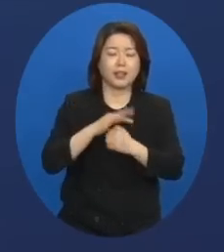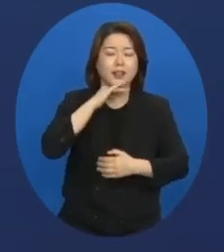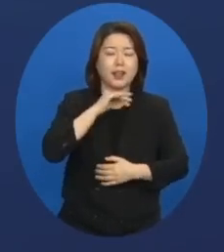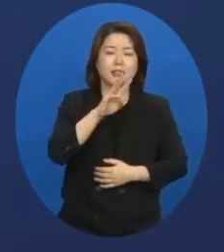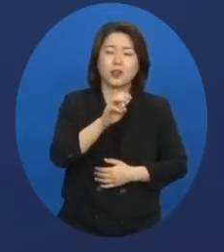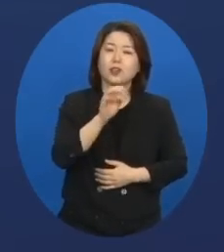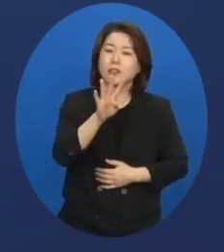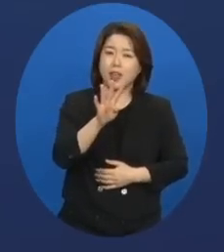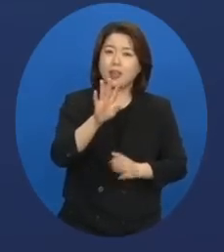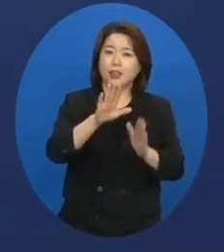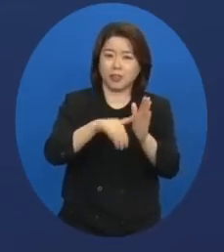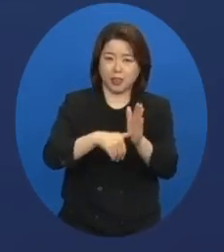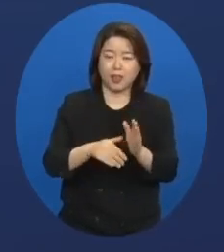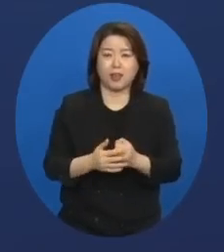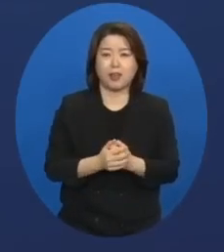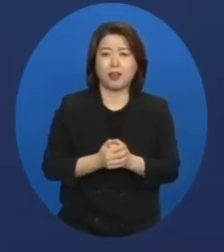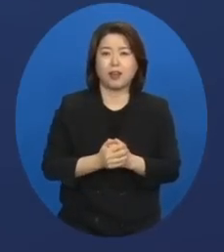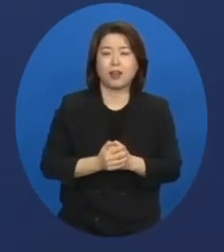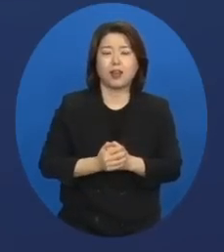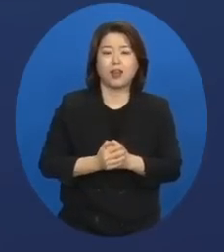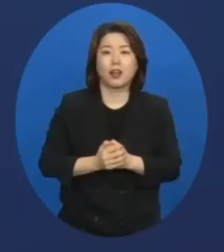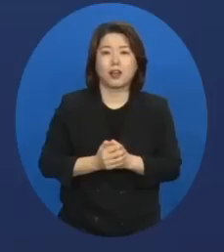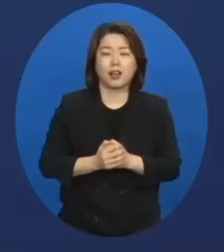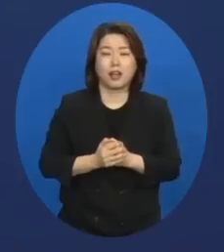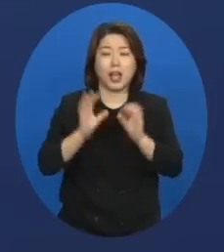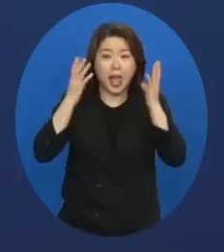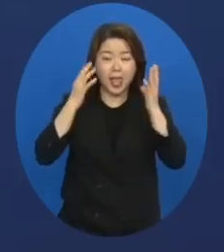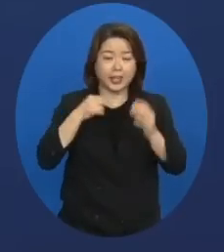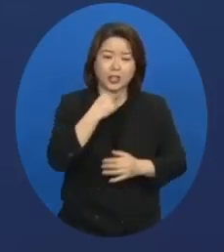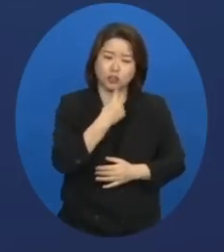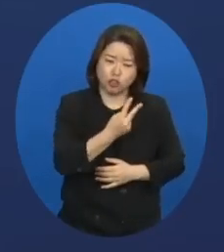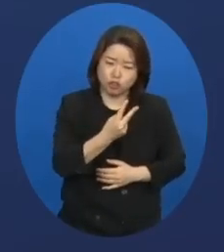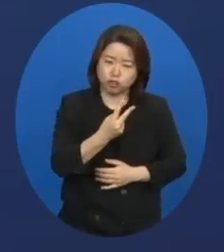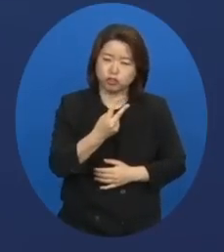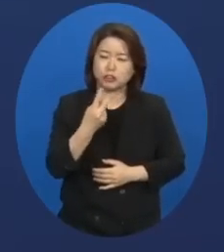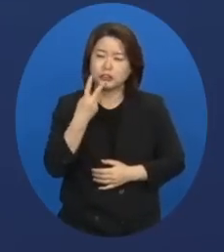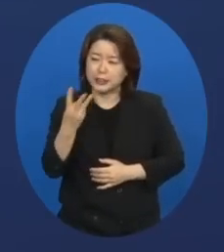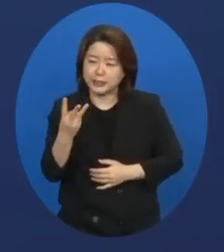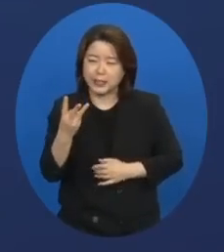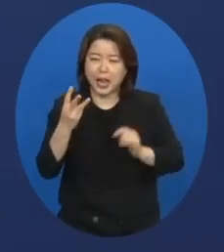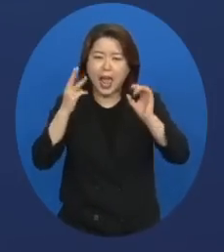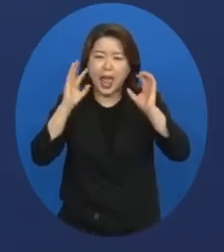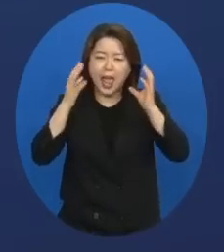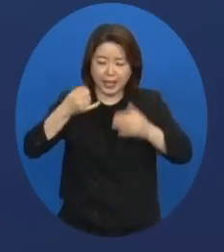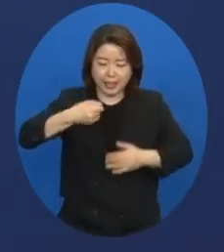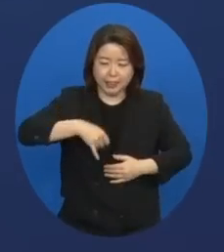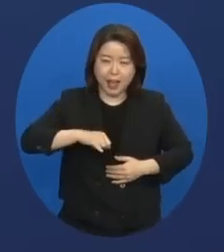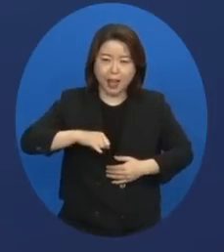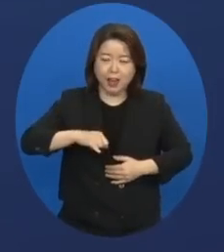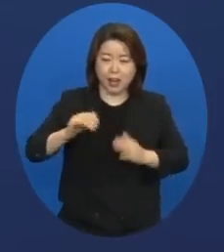때 두 살, 세 살 어린 두 딸을 둔 가장으로서